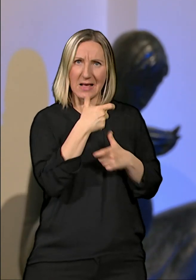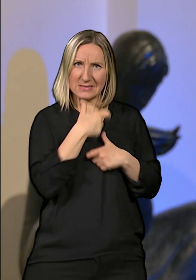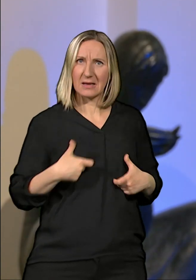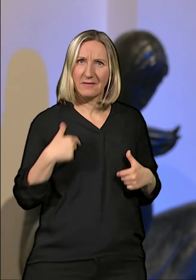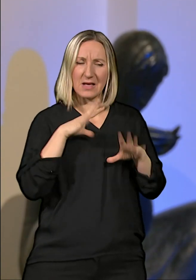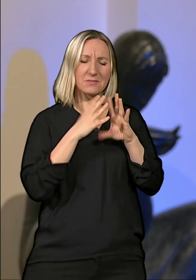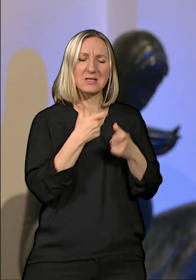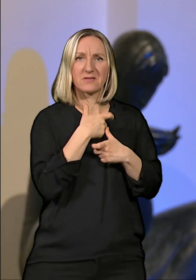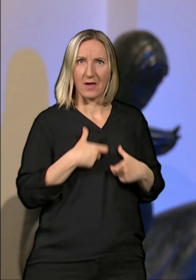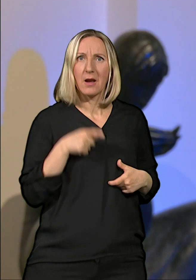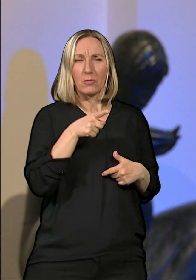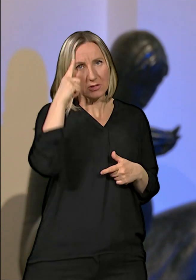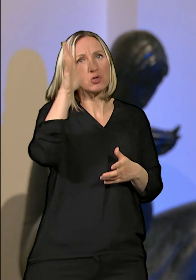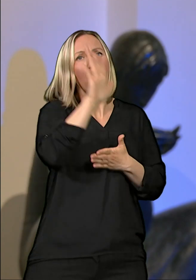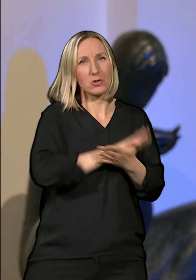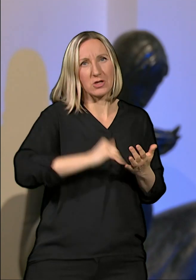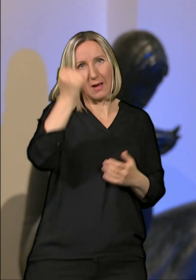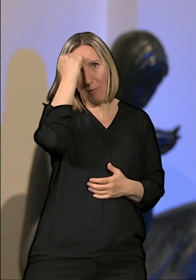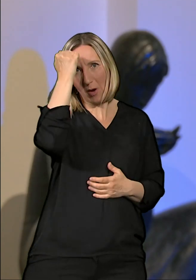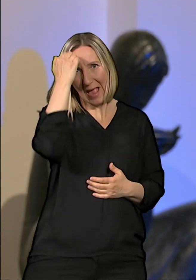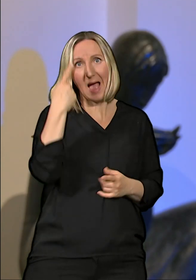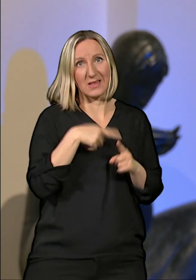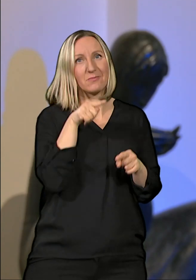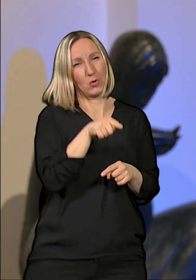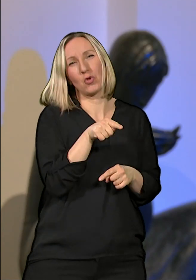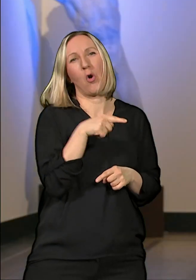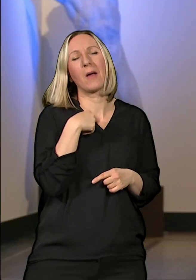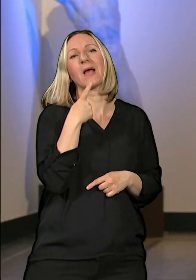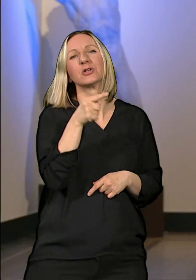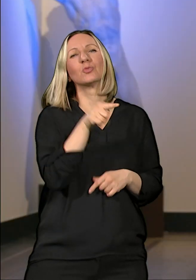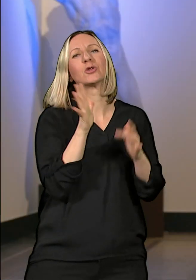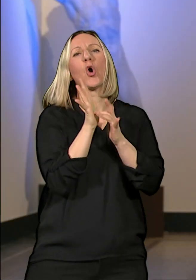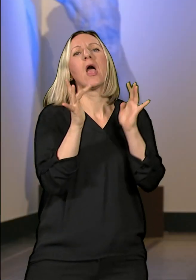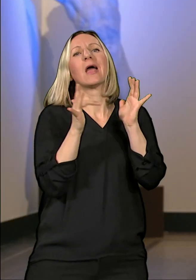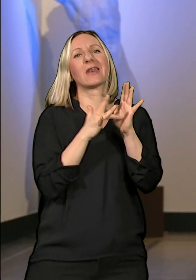je početak pokajanja. I zato je to hrišćanski komad.